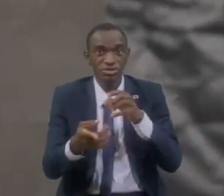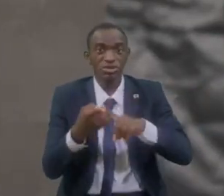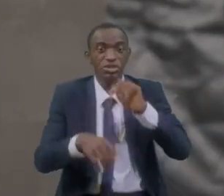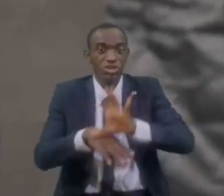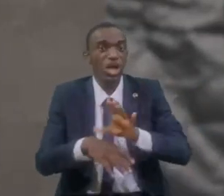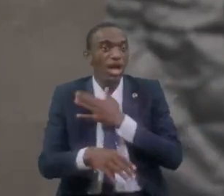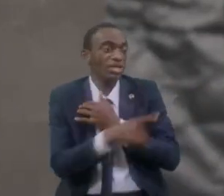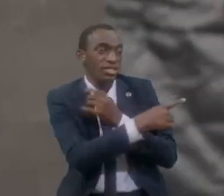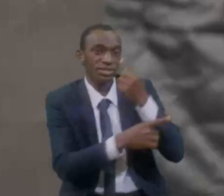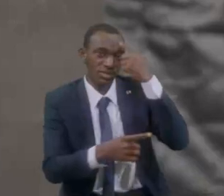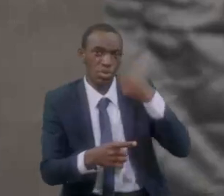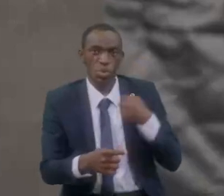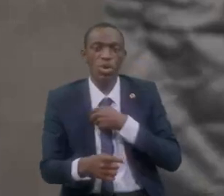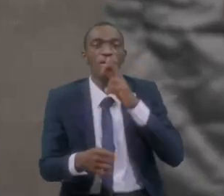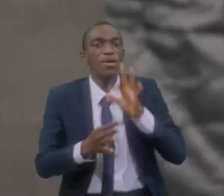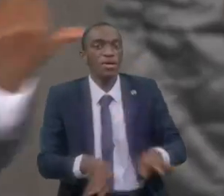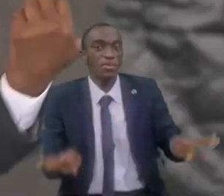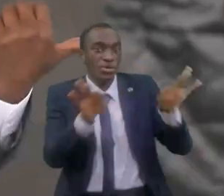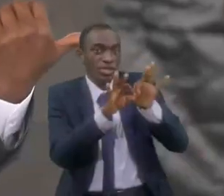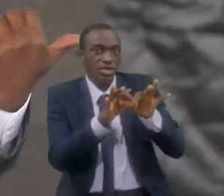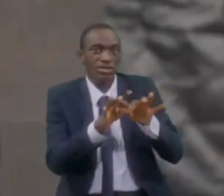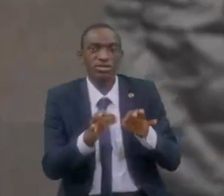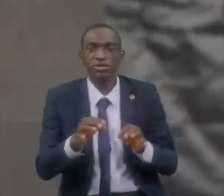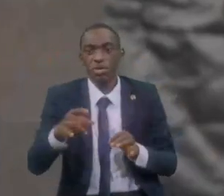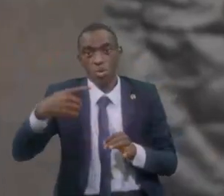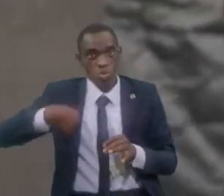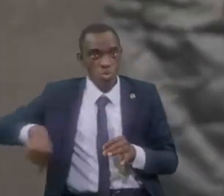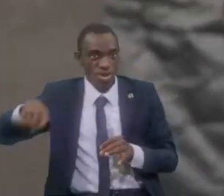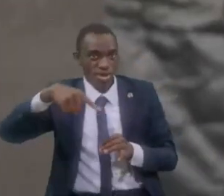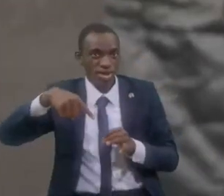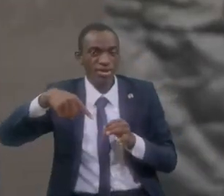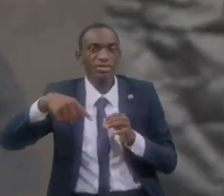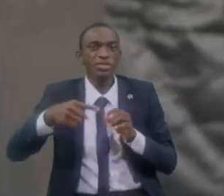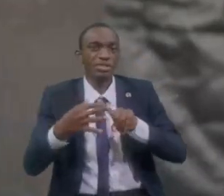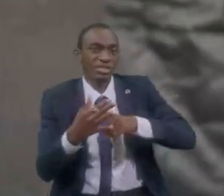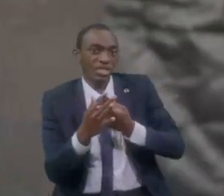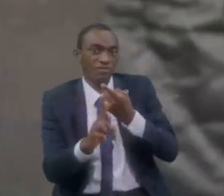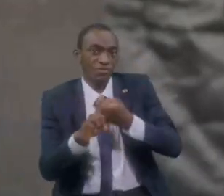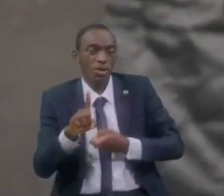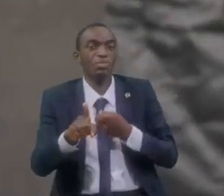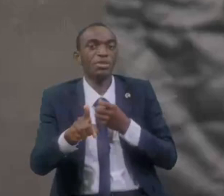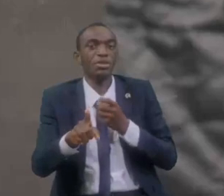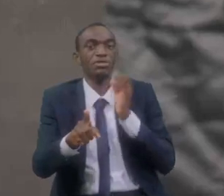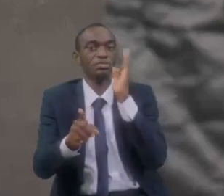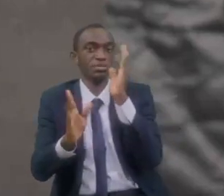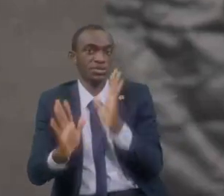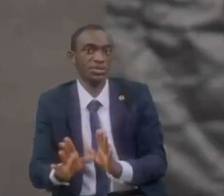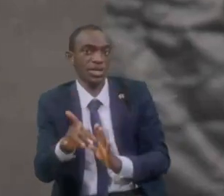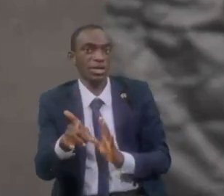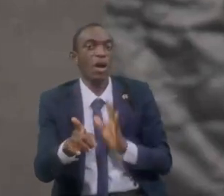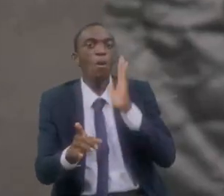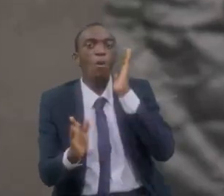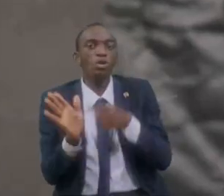sont indispensables, nous, à partir de moi et nos dirigeants, nous allons leur montrer